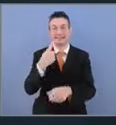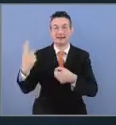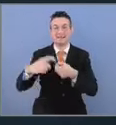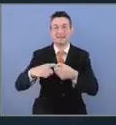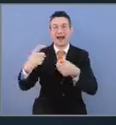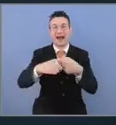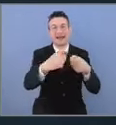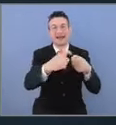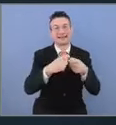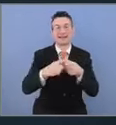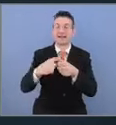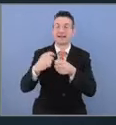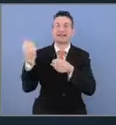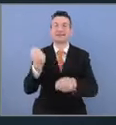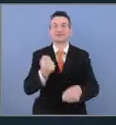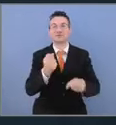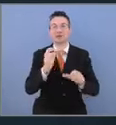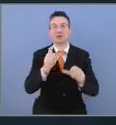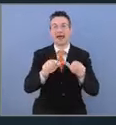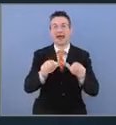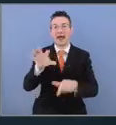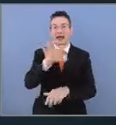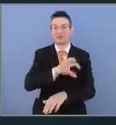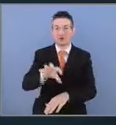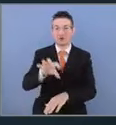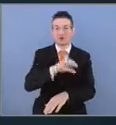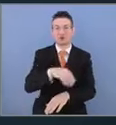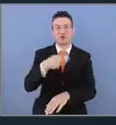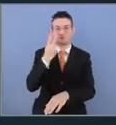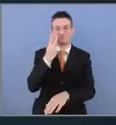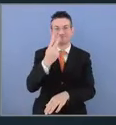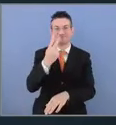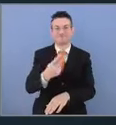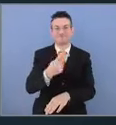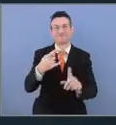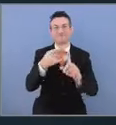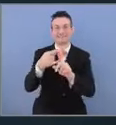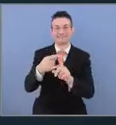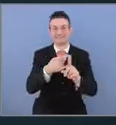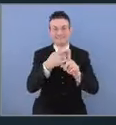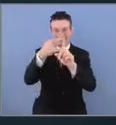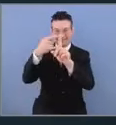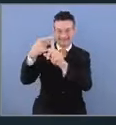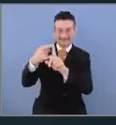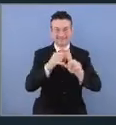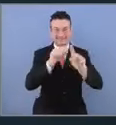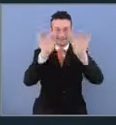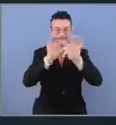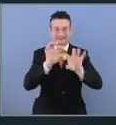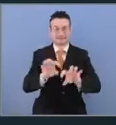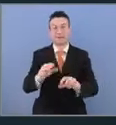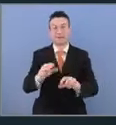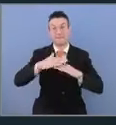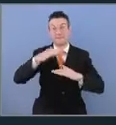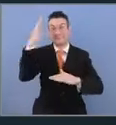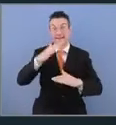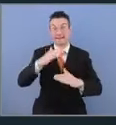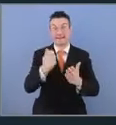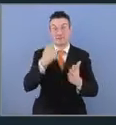istituzioni di Regione Lazio che vedo presenti nel mio schermo. Un inizio di mattinata molto importante e intenso.